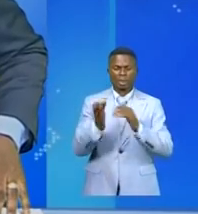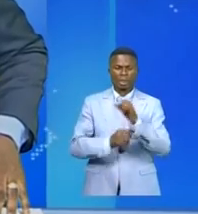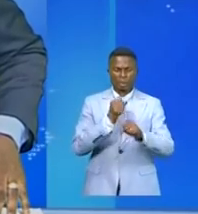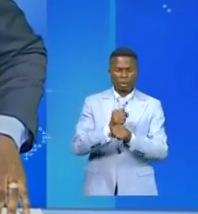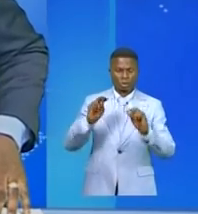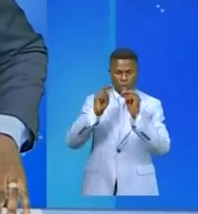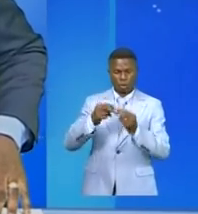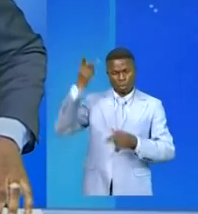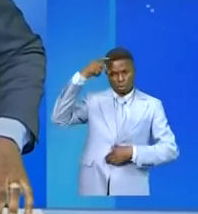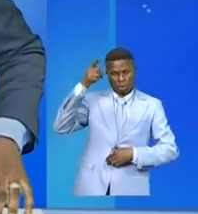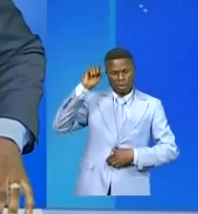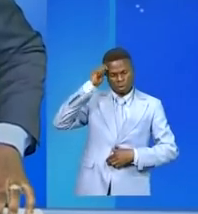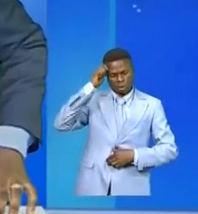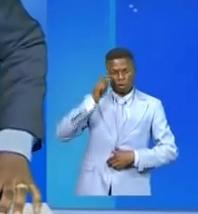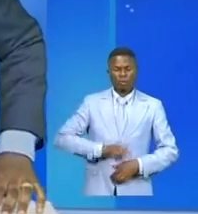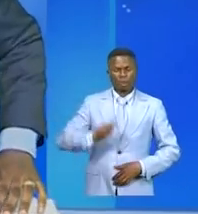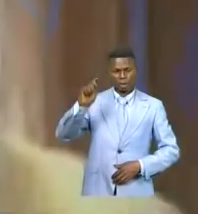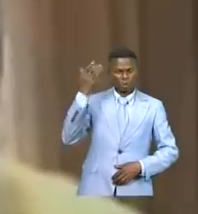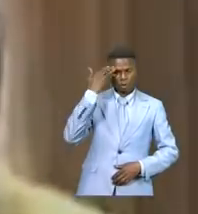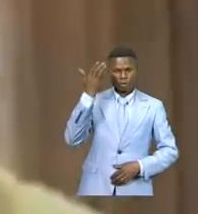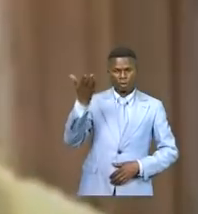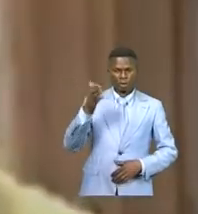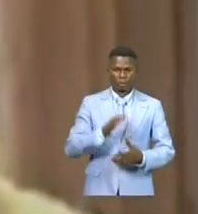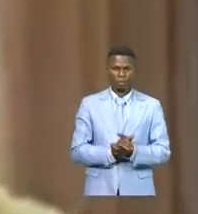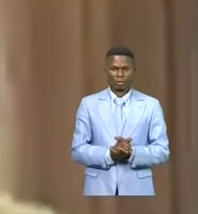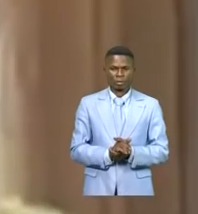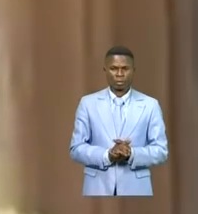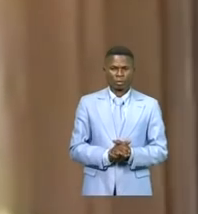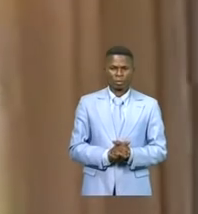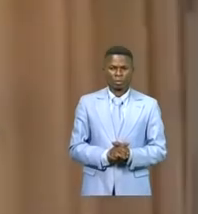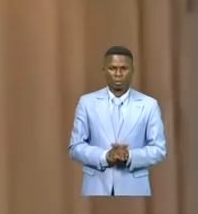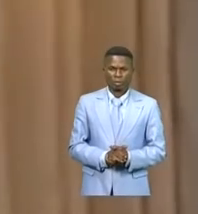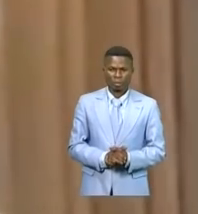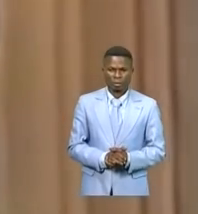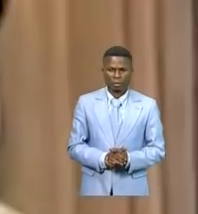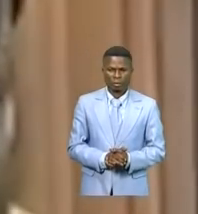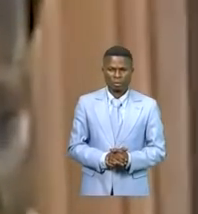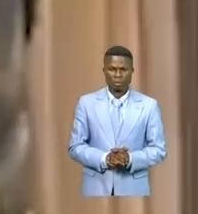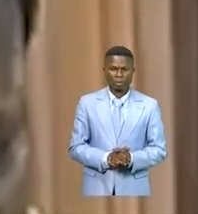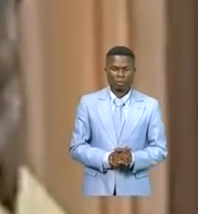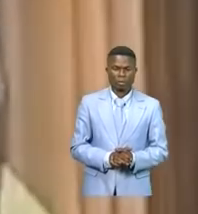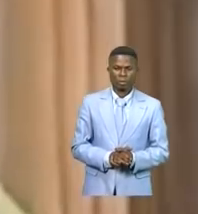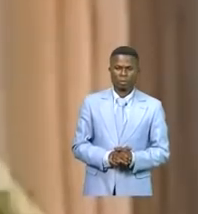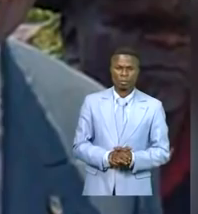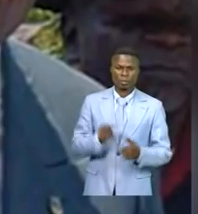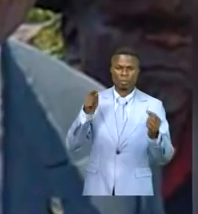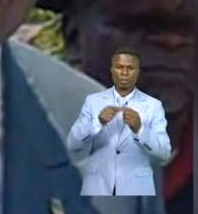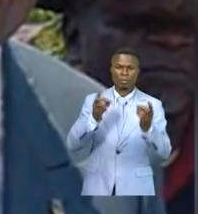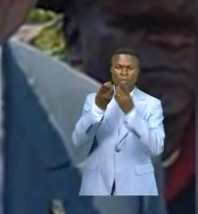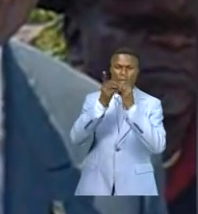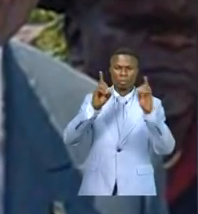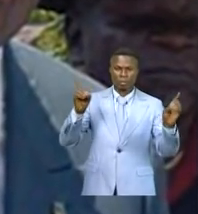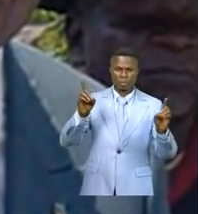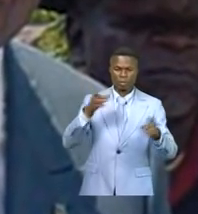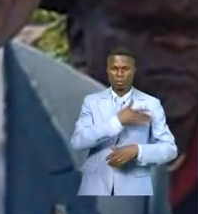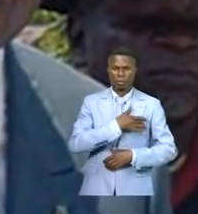Kibasa s'est souvenu de cet homme d'État, Odilon Kayouma. Notre peuple tout entier a fait un grand chemin vers la démocratie.